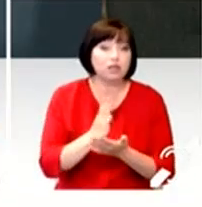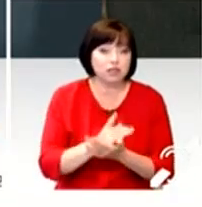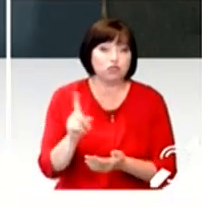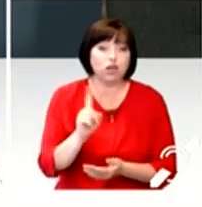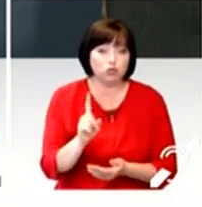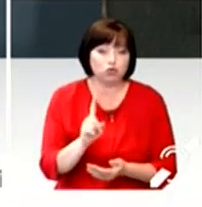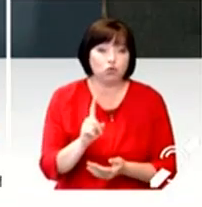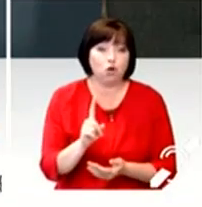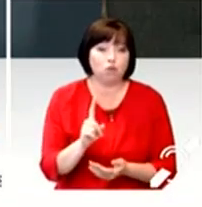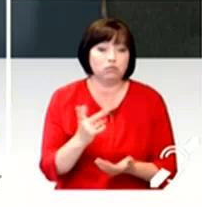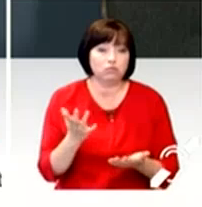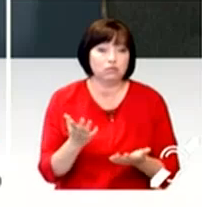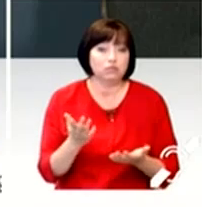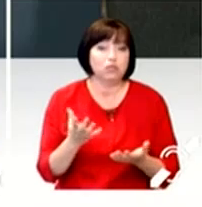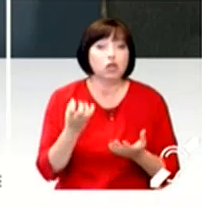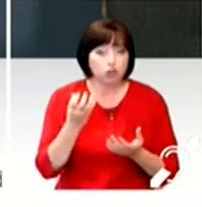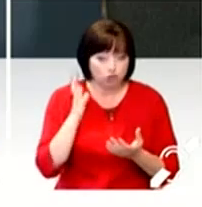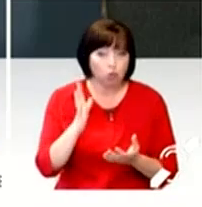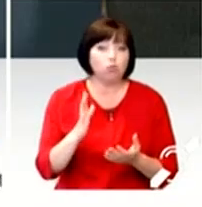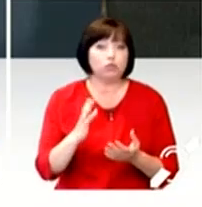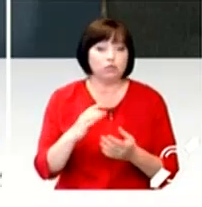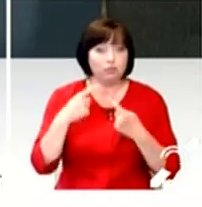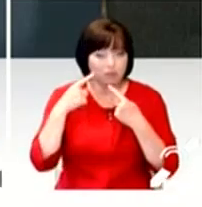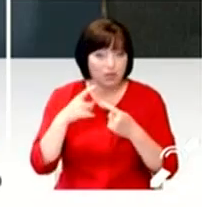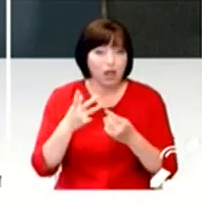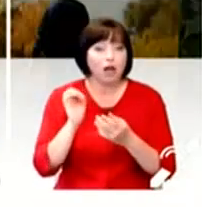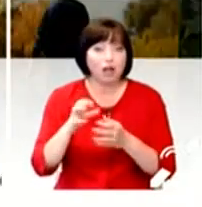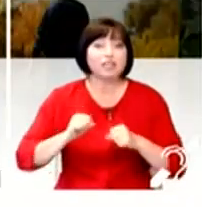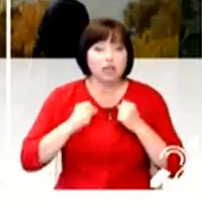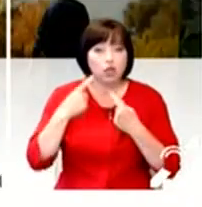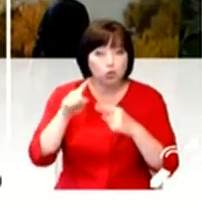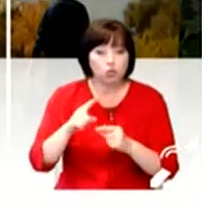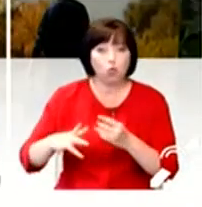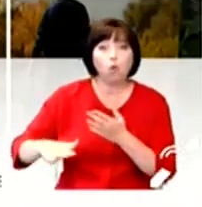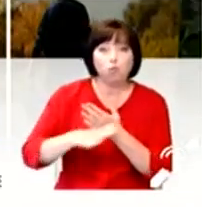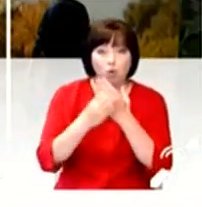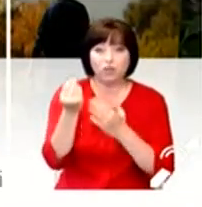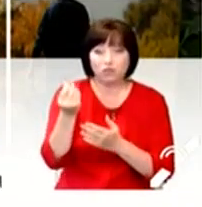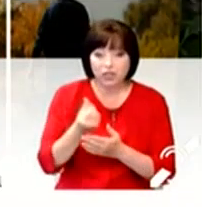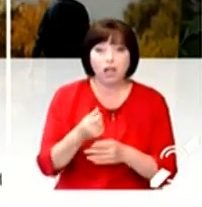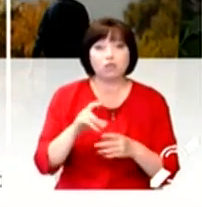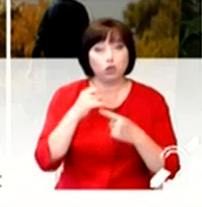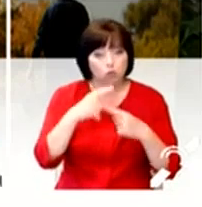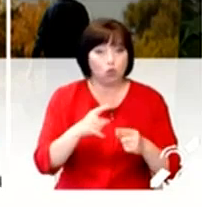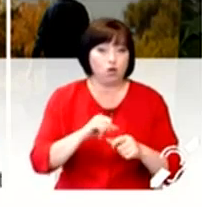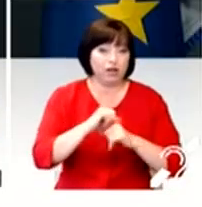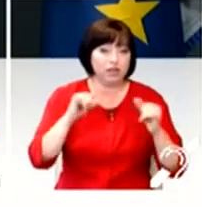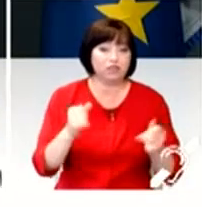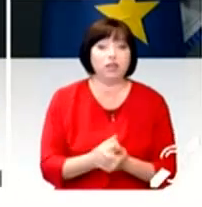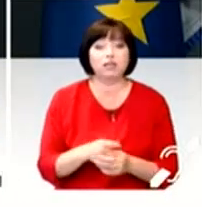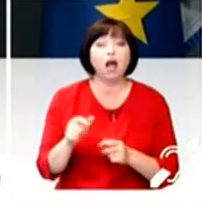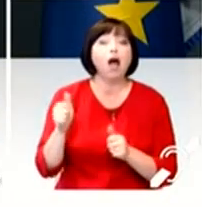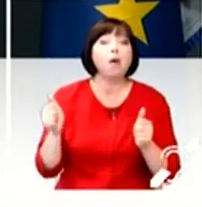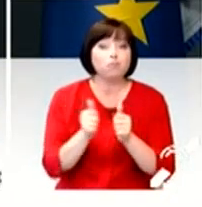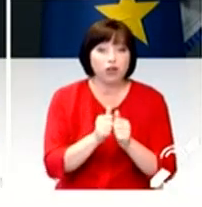urmează să mai aplicăm la urmă la alte granturi. Partenerii proiectului sunt Ministerul Dezvoltării Economice